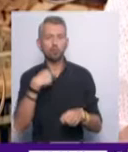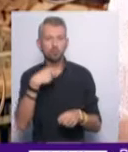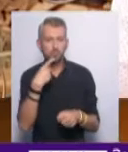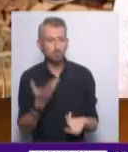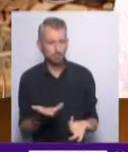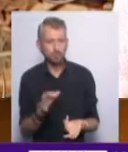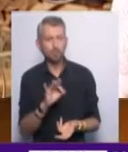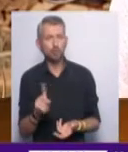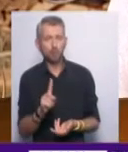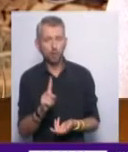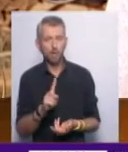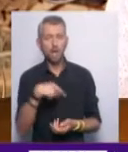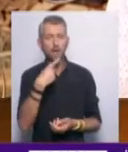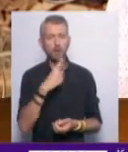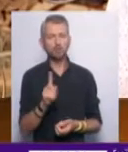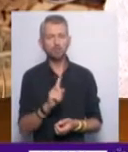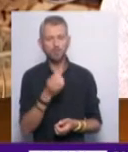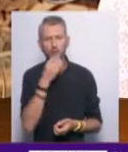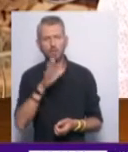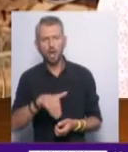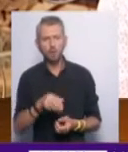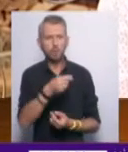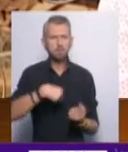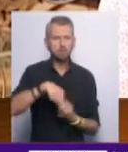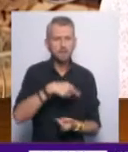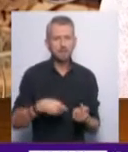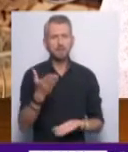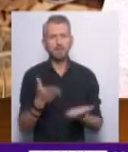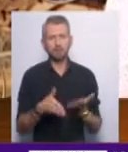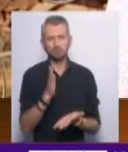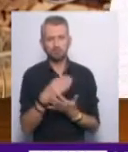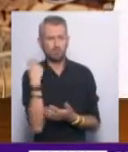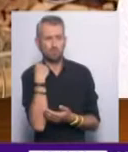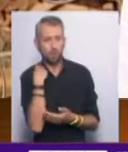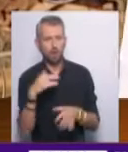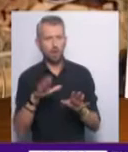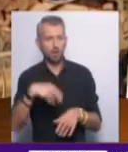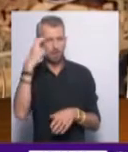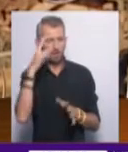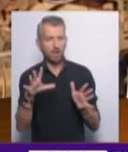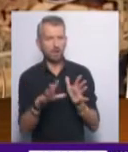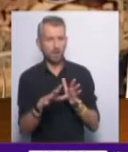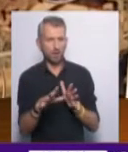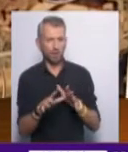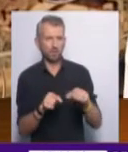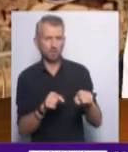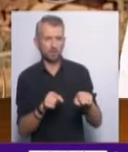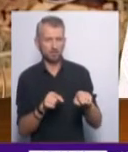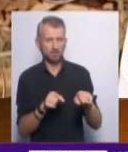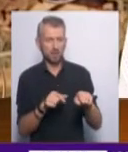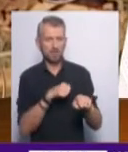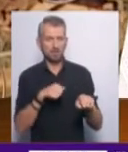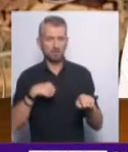розмови? Кажуть, що, ну, ладно, бізнес, якщо заборгував, хай «Київенерго» з ним